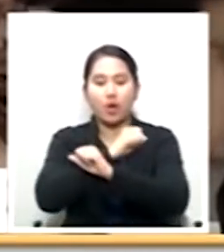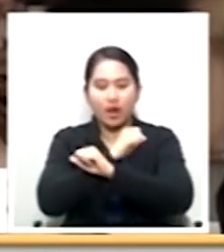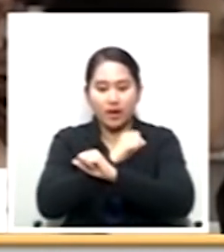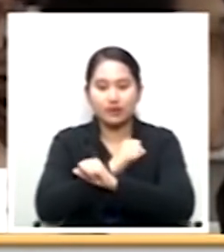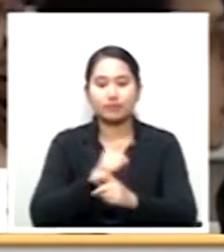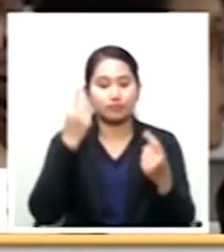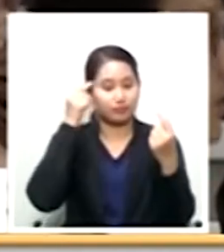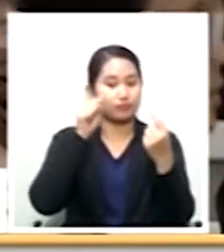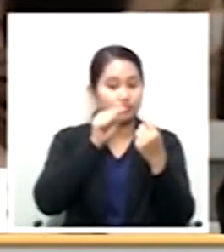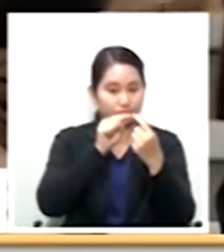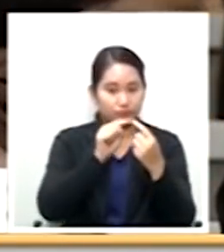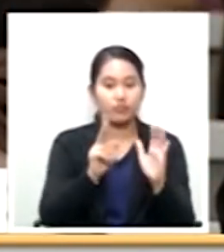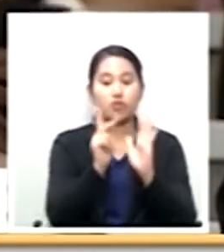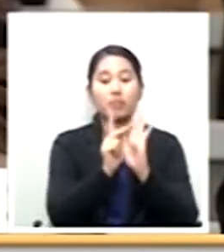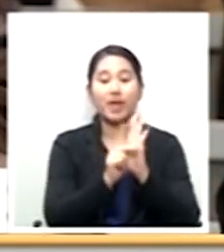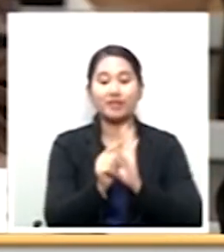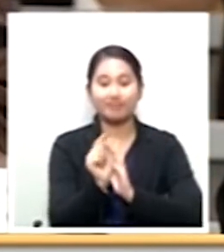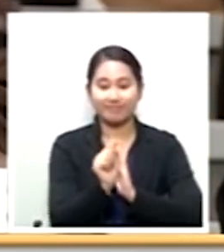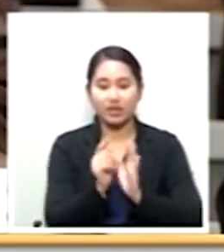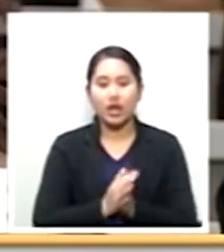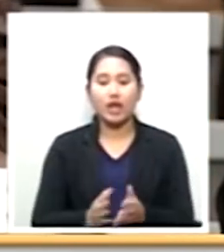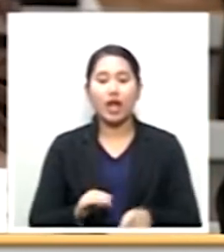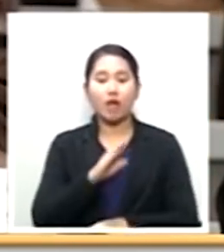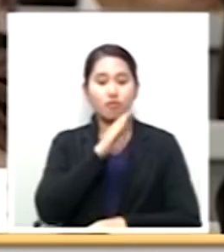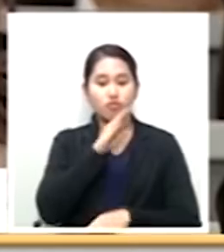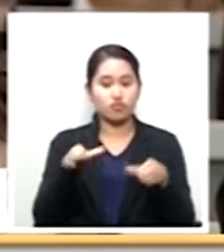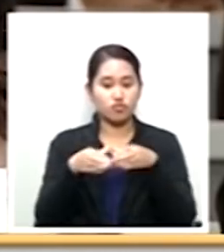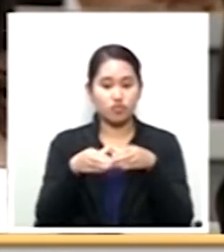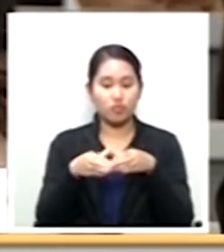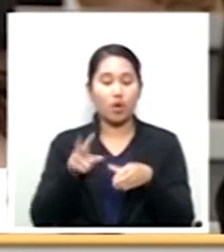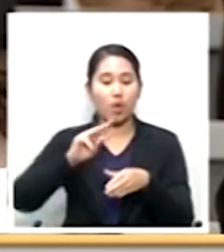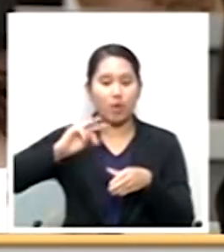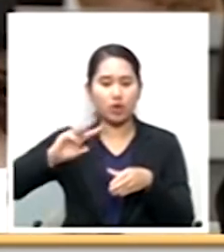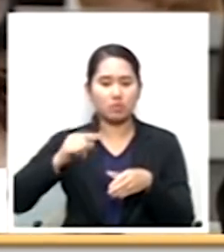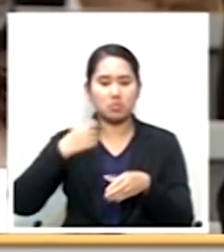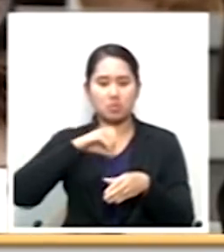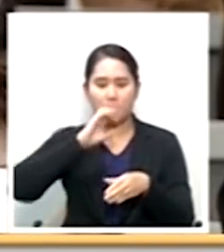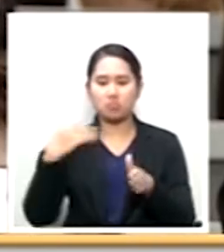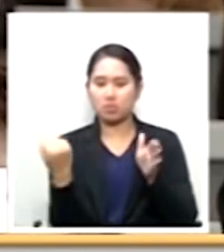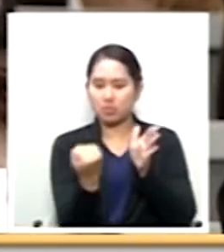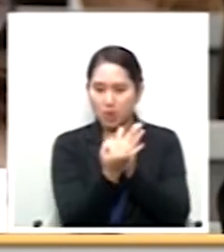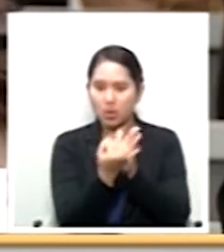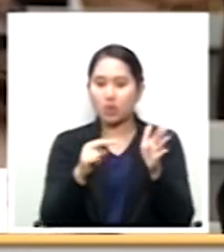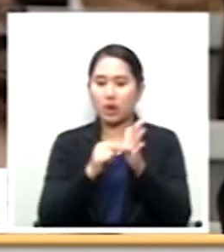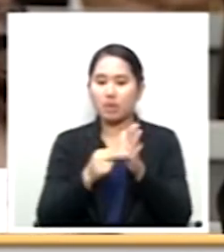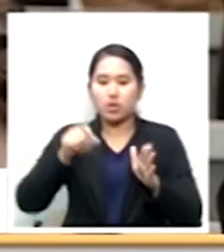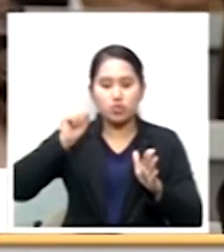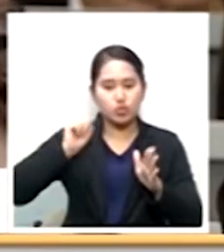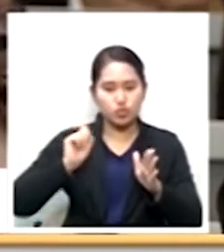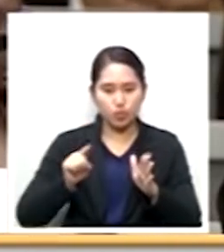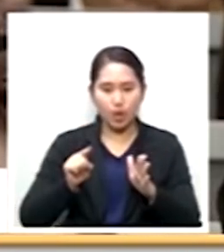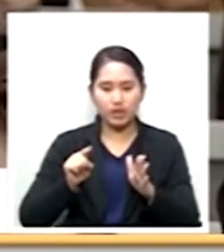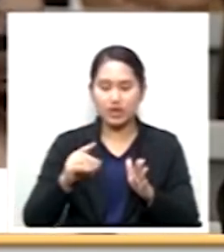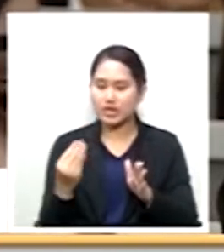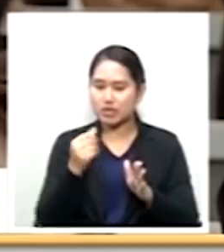ปัญหาคือว่าถ้าหากคณะรัฐมนตรียืนยันว่าการตราพระราชกำหนดฉบับนี้เป็นเรื่องฉุกเฉินที่มีความจำ